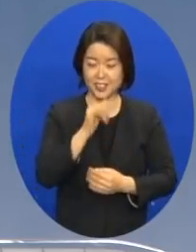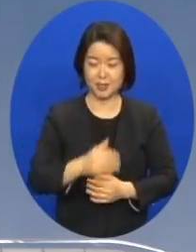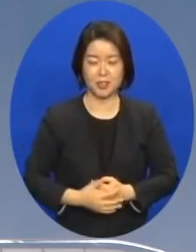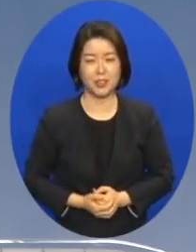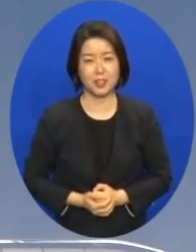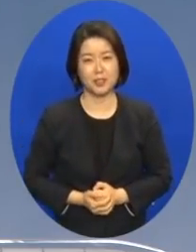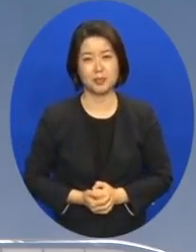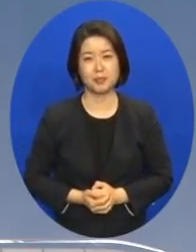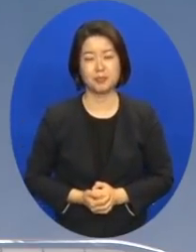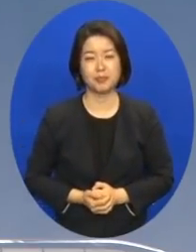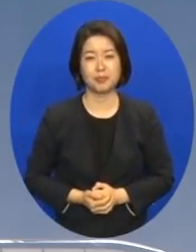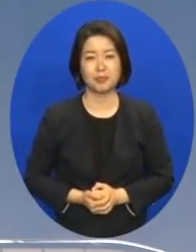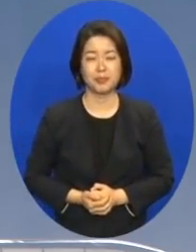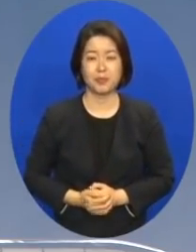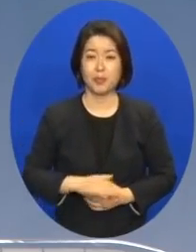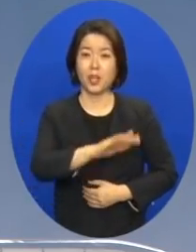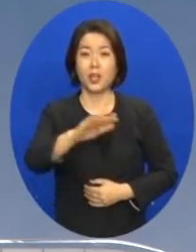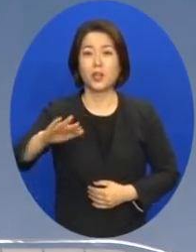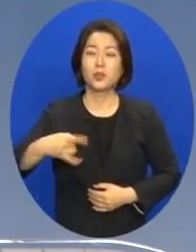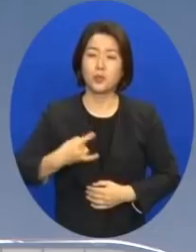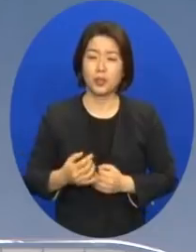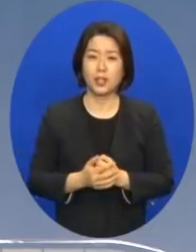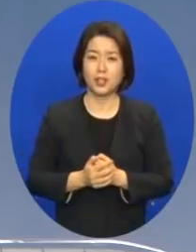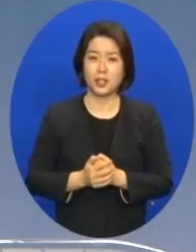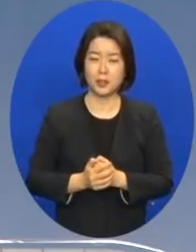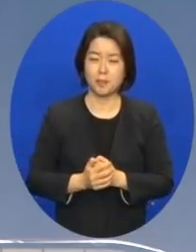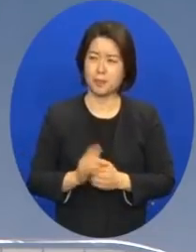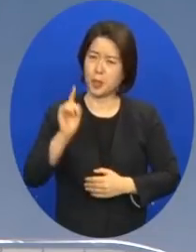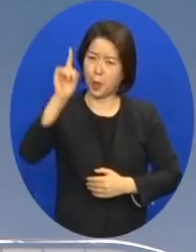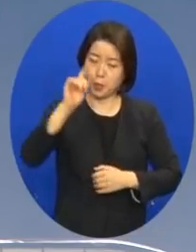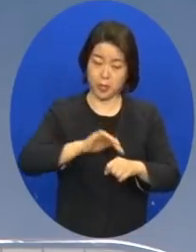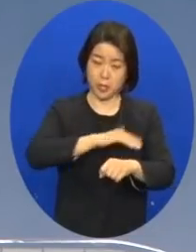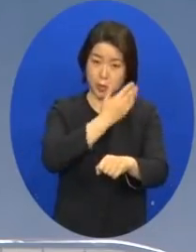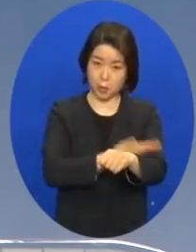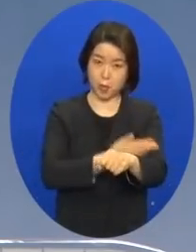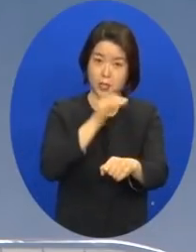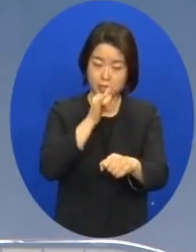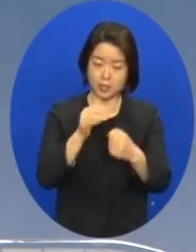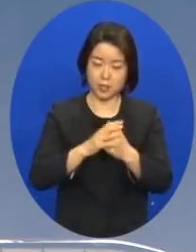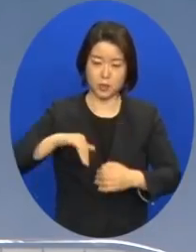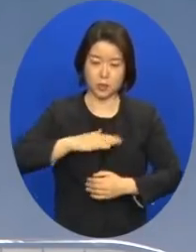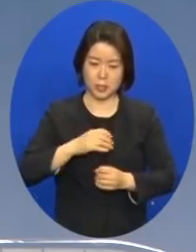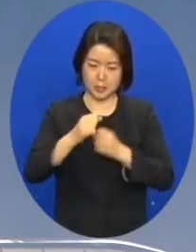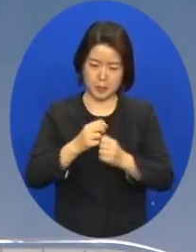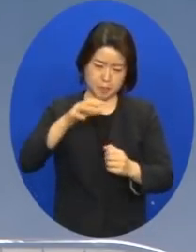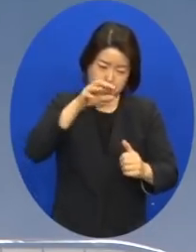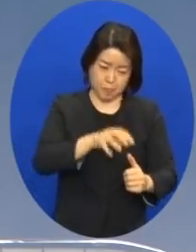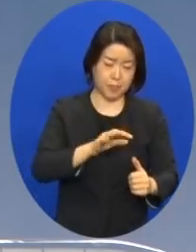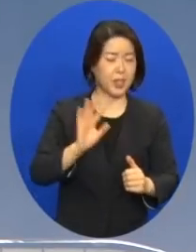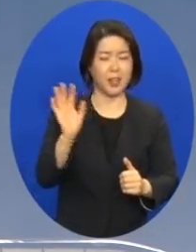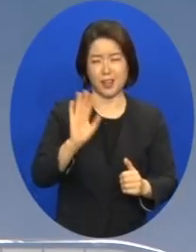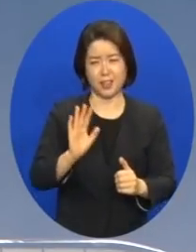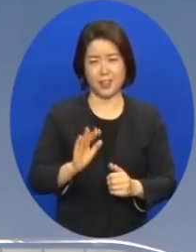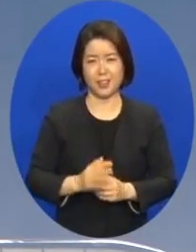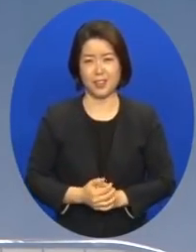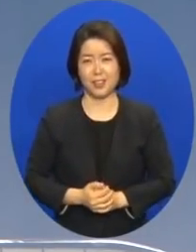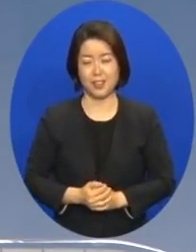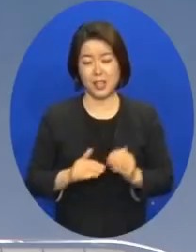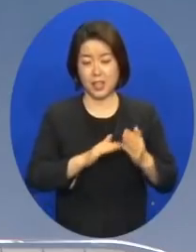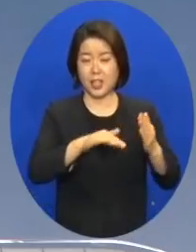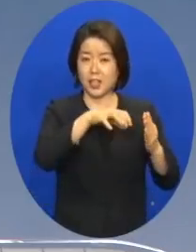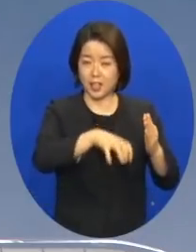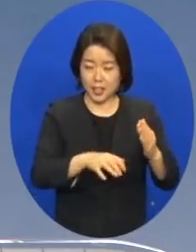여러분, 우리에게 위의 권위가 있는 것은 우리를 구속하려고 함이 아닙니다.